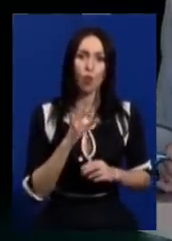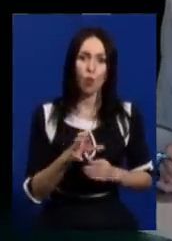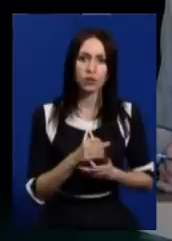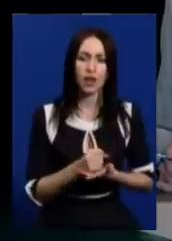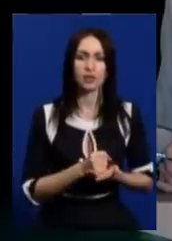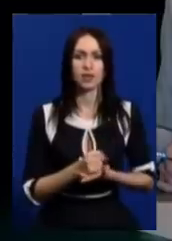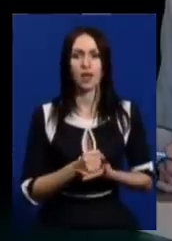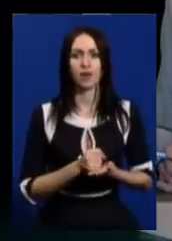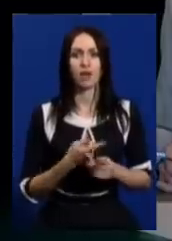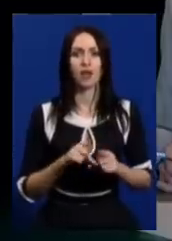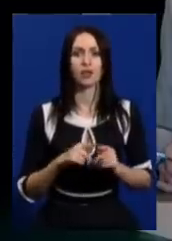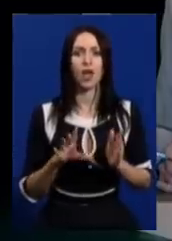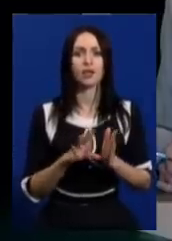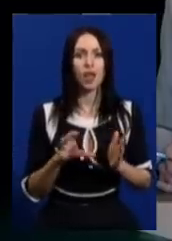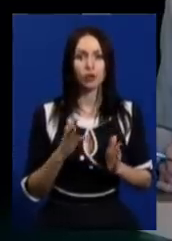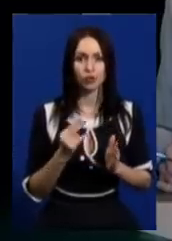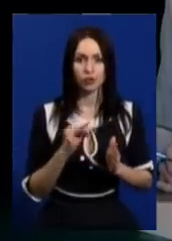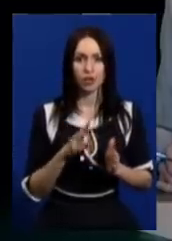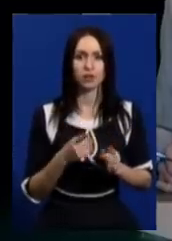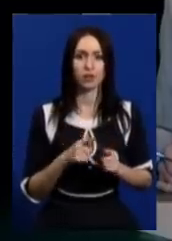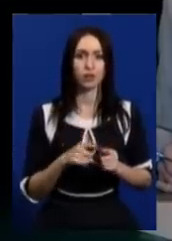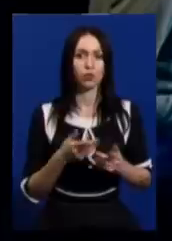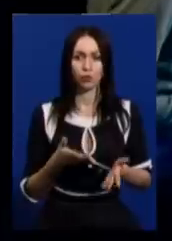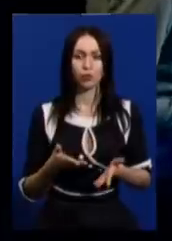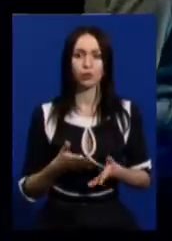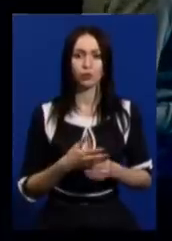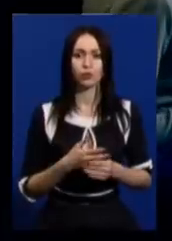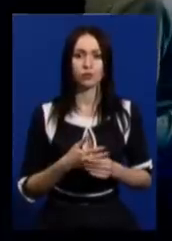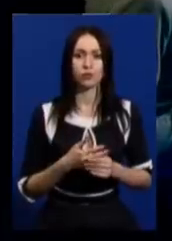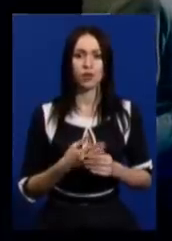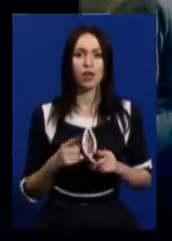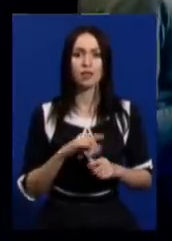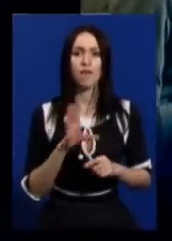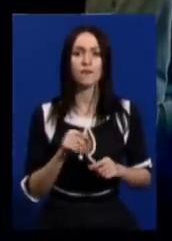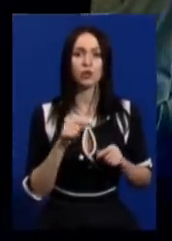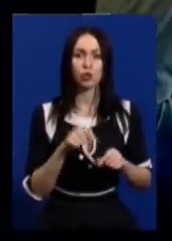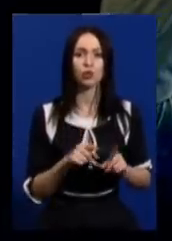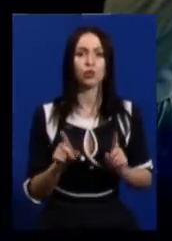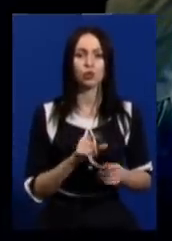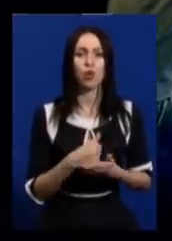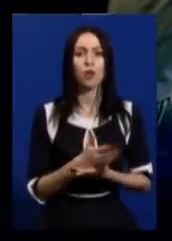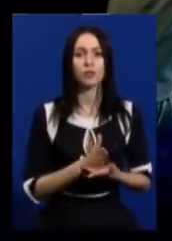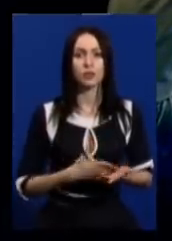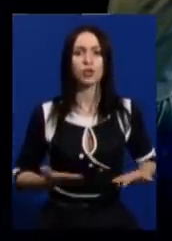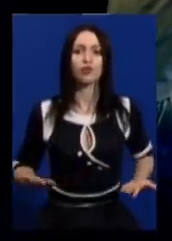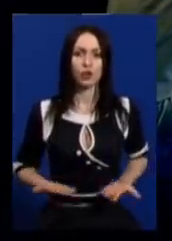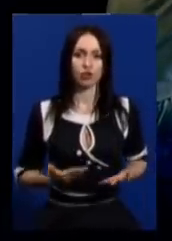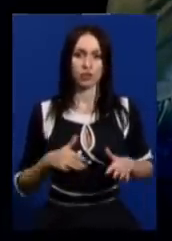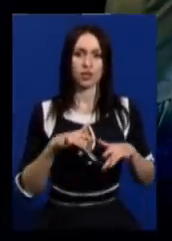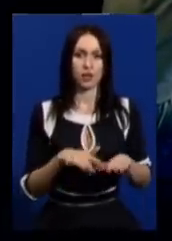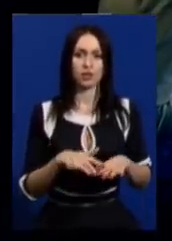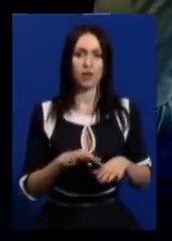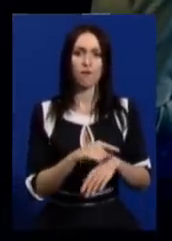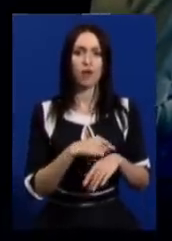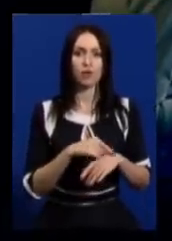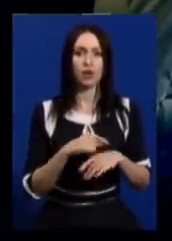это энергостанции. Ну, это все, сборів... что обеспечивает жизнедеятельность. Під час сборів